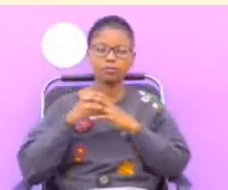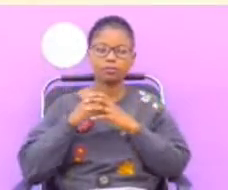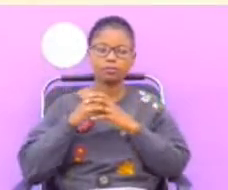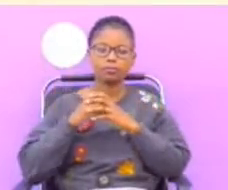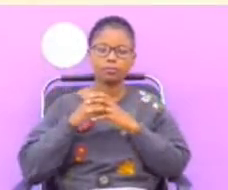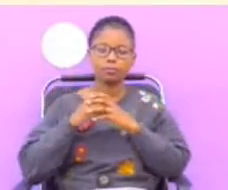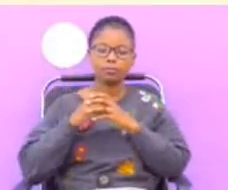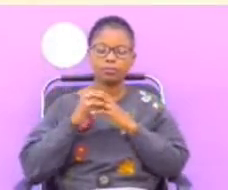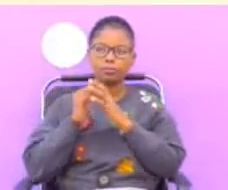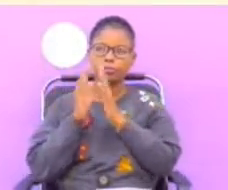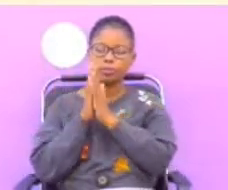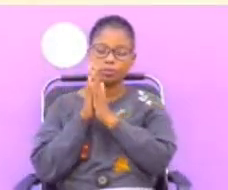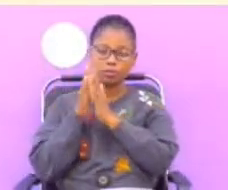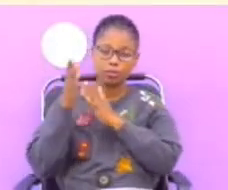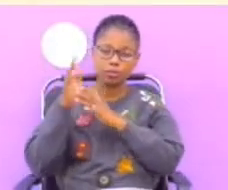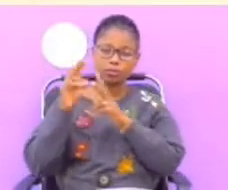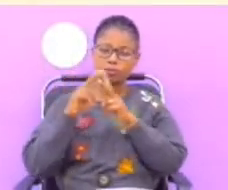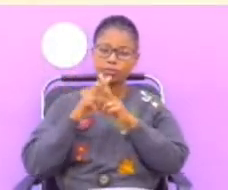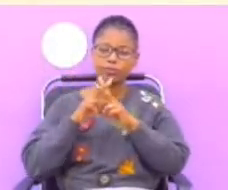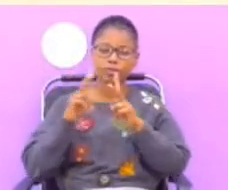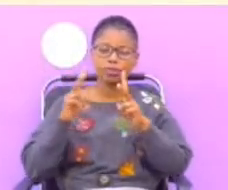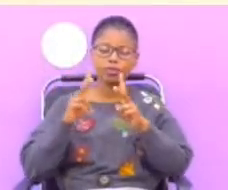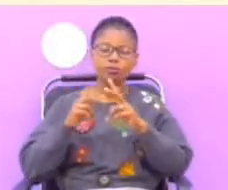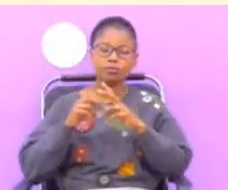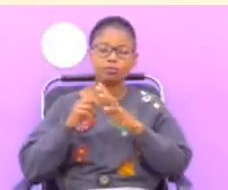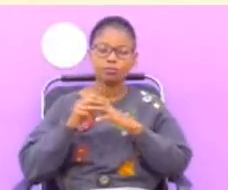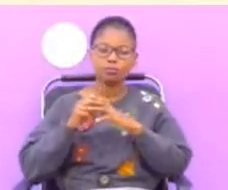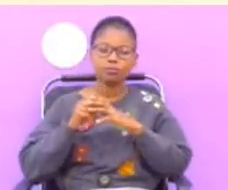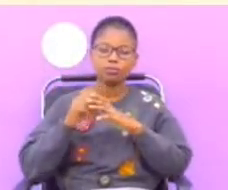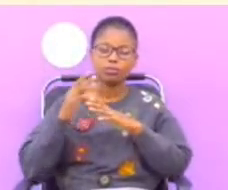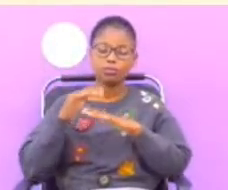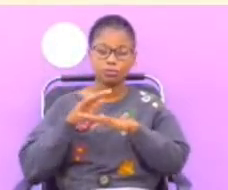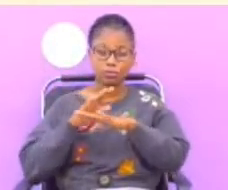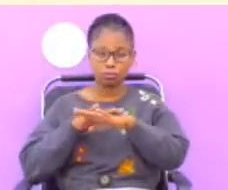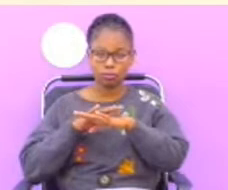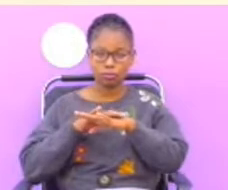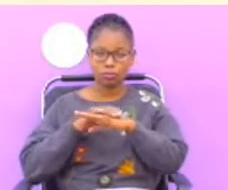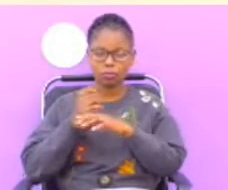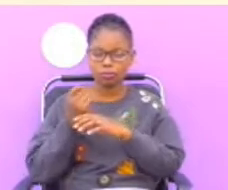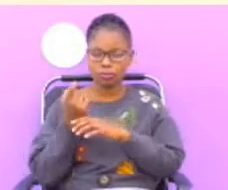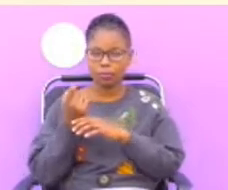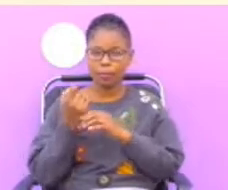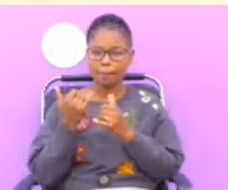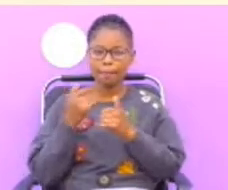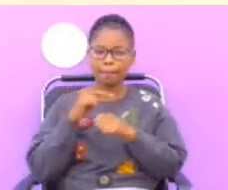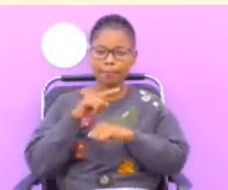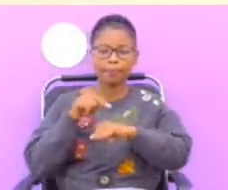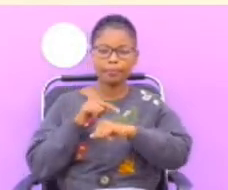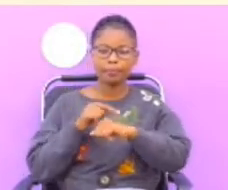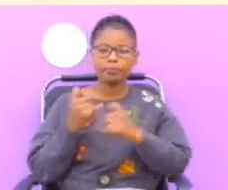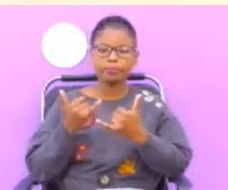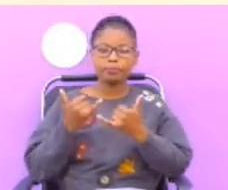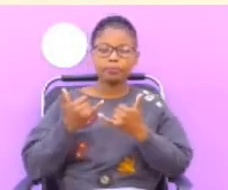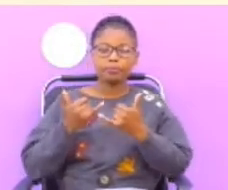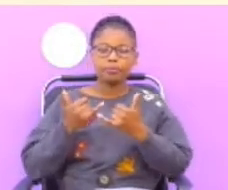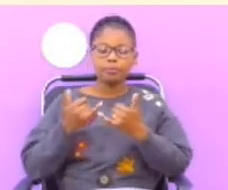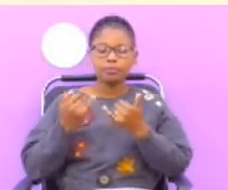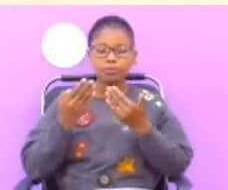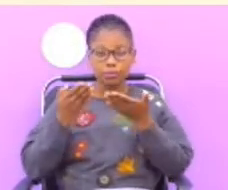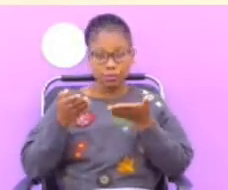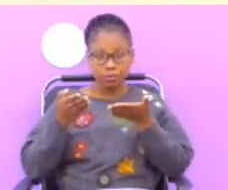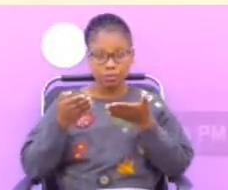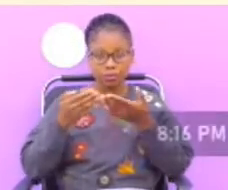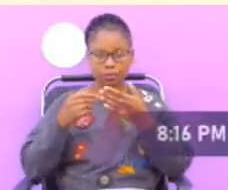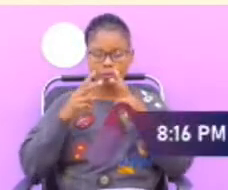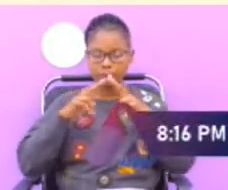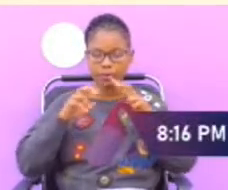Ani arogocwo muno. Ukiri mwega dagika inyino na itha riri. Na wiho na wina thayo